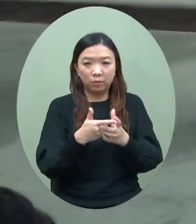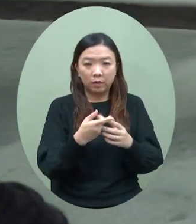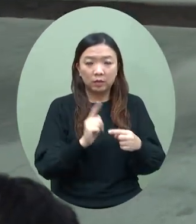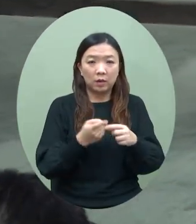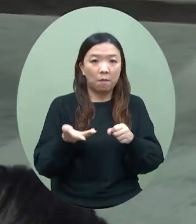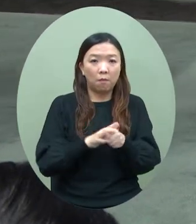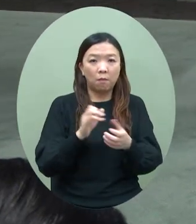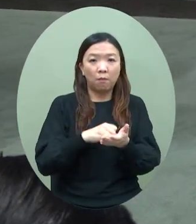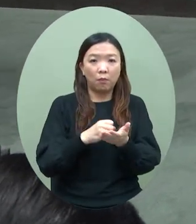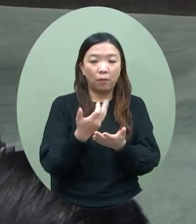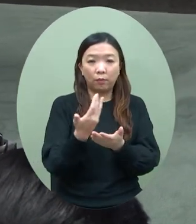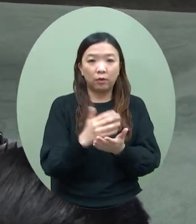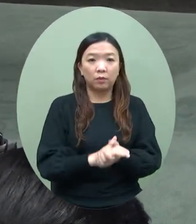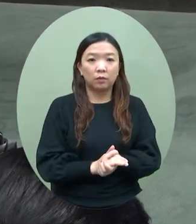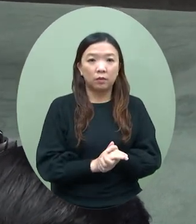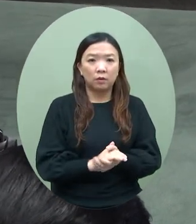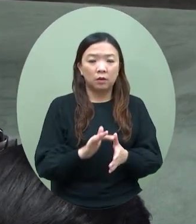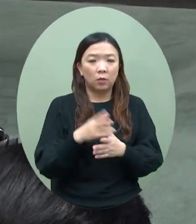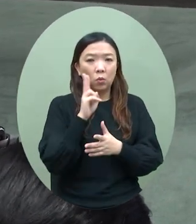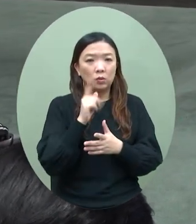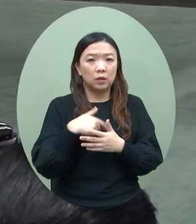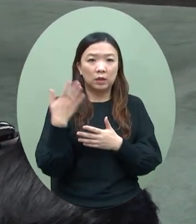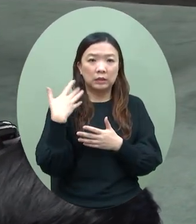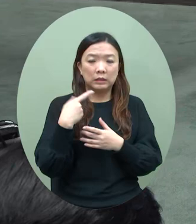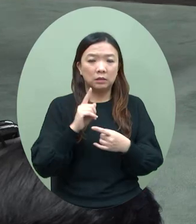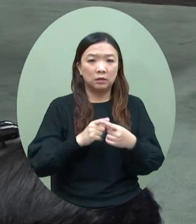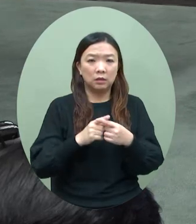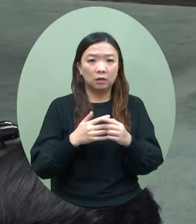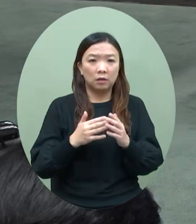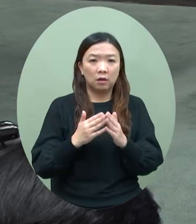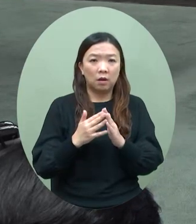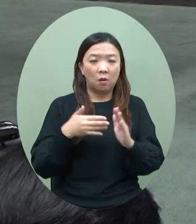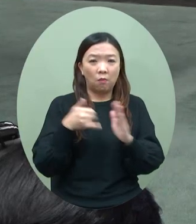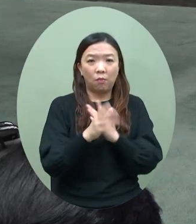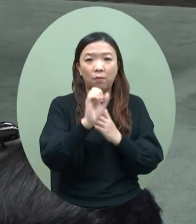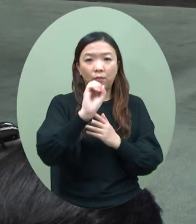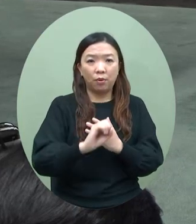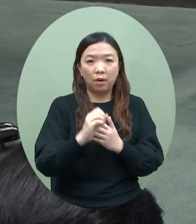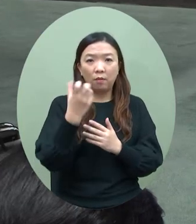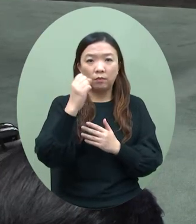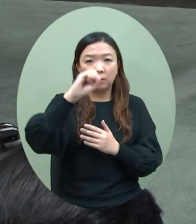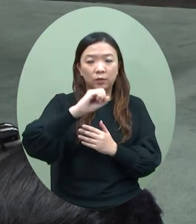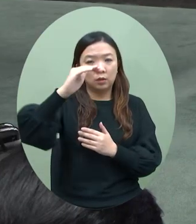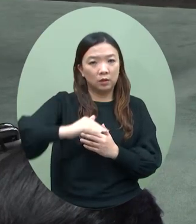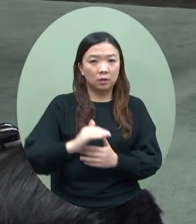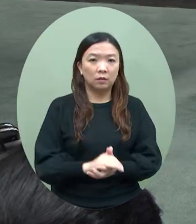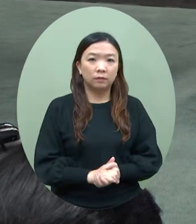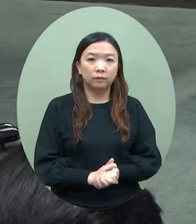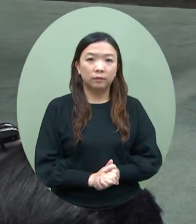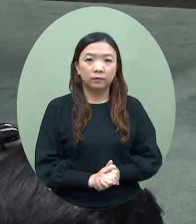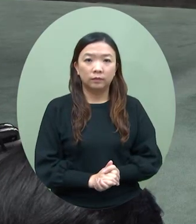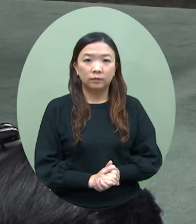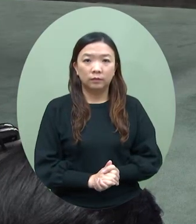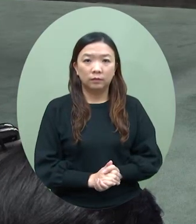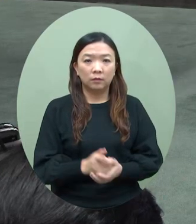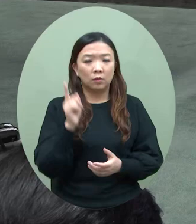因為好似有一段時間嗰、那個入住率都唔夠50%嘅，同埋都想知道其實即係點解係換